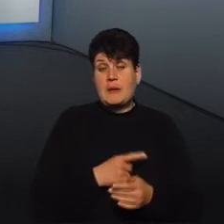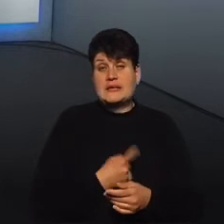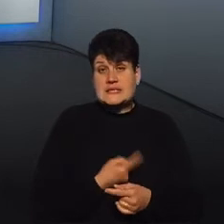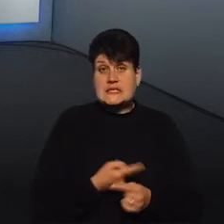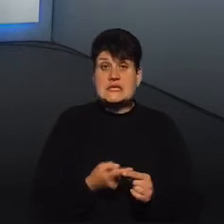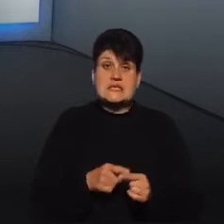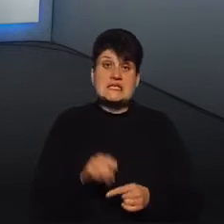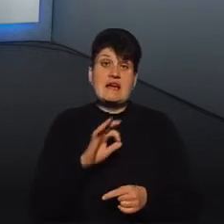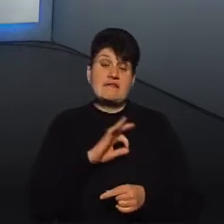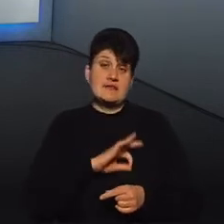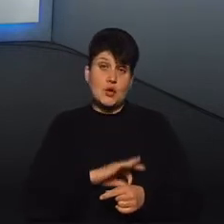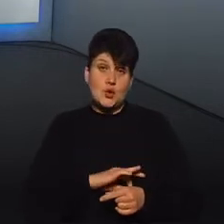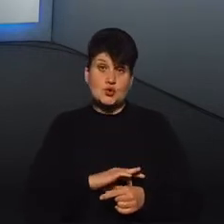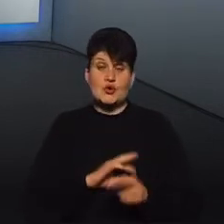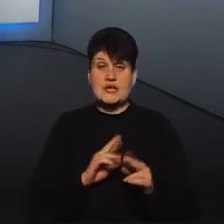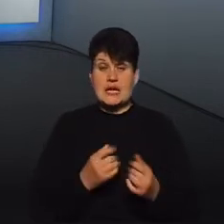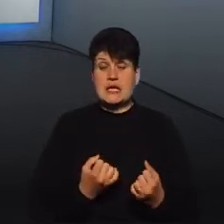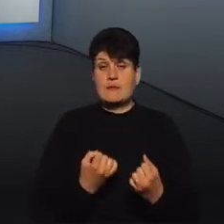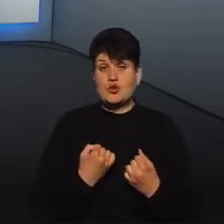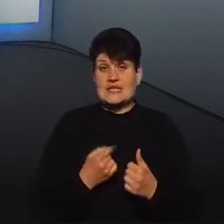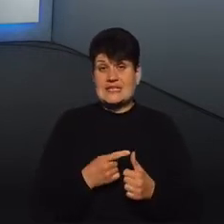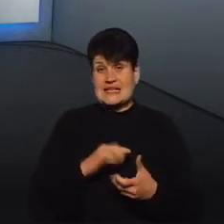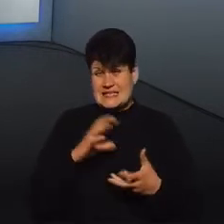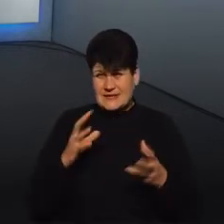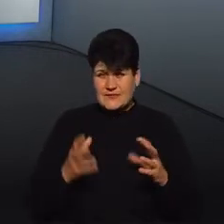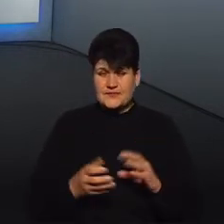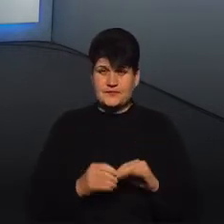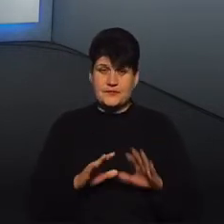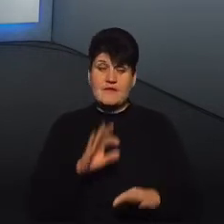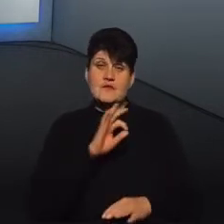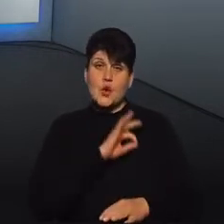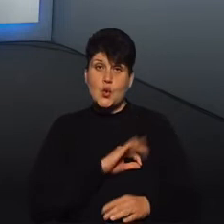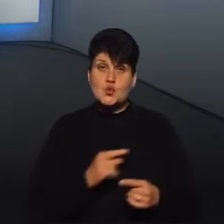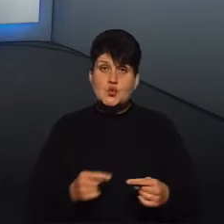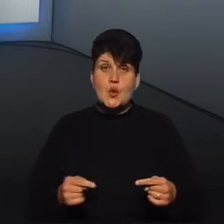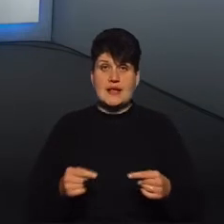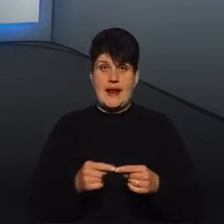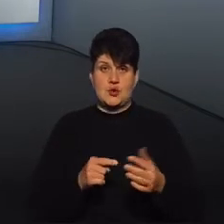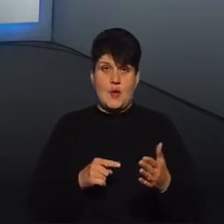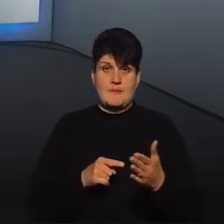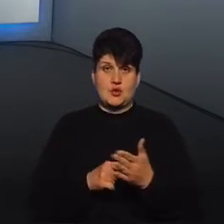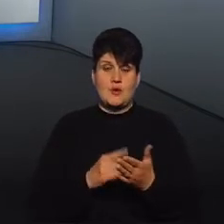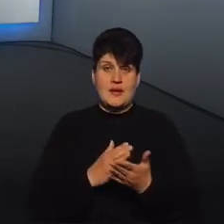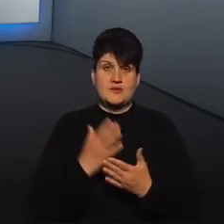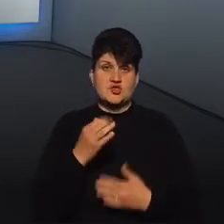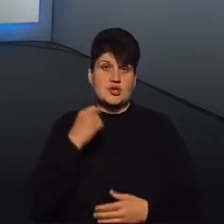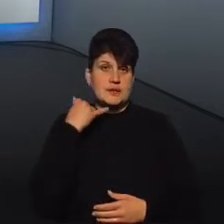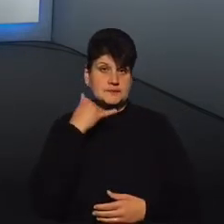як і імунізація на загал, використовується з конкретною метою. Маємо ще одне запитання. Доброго вечора.